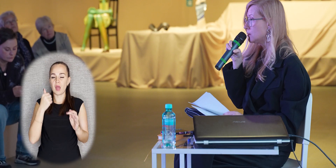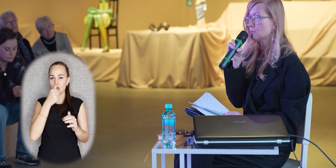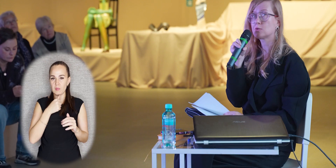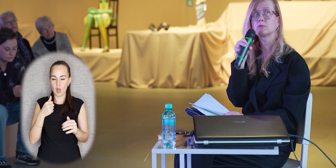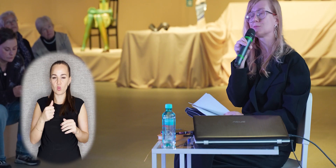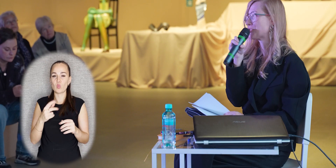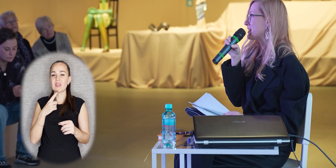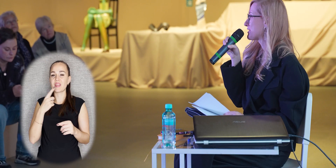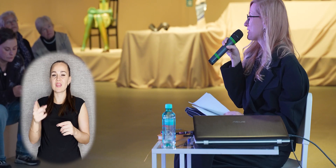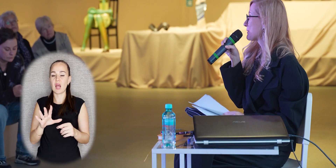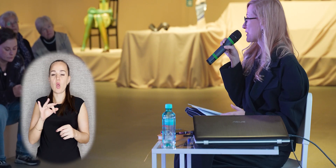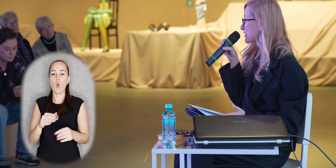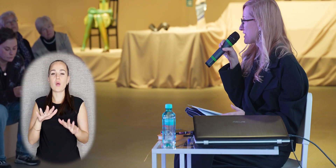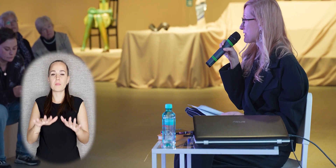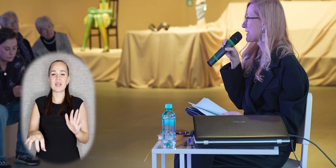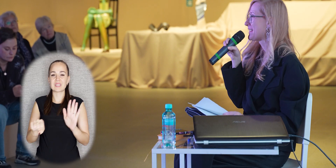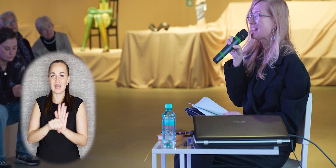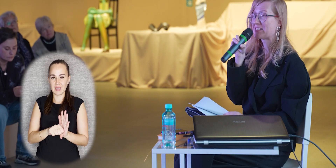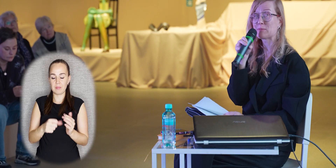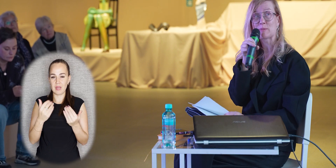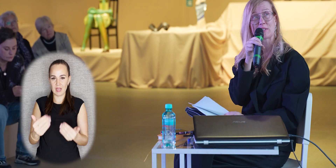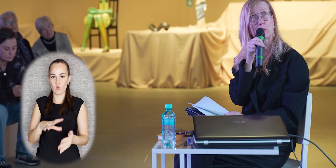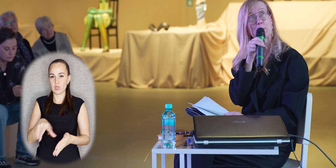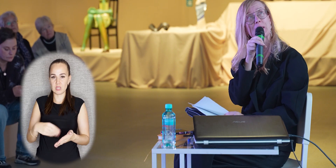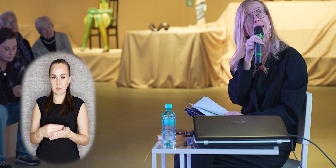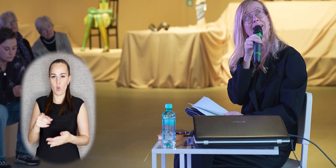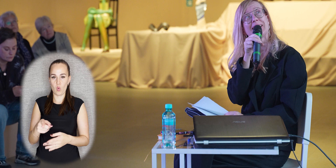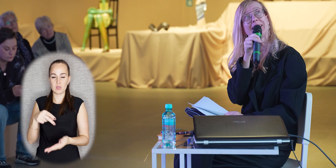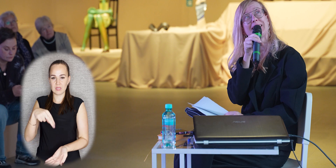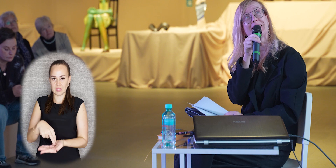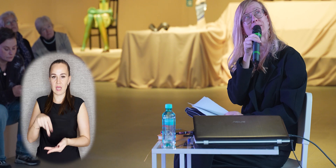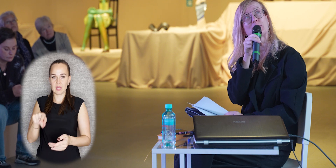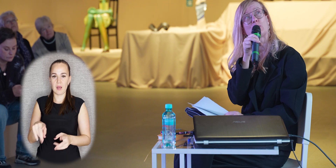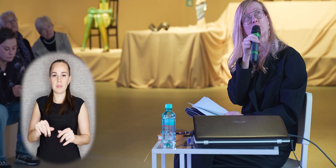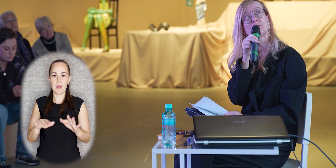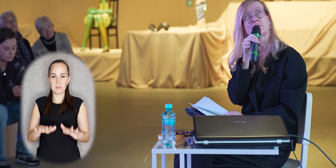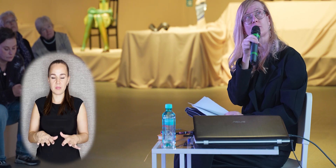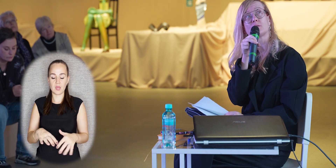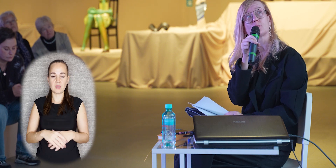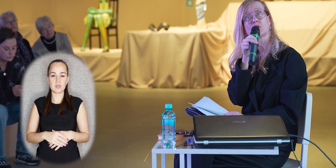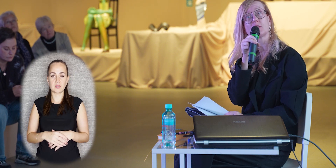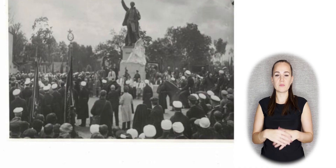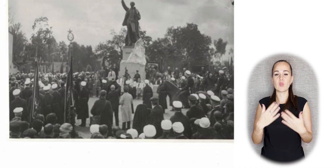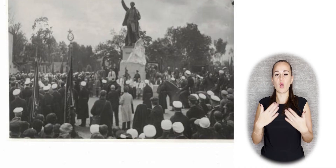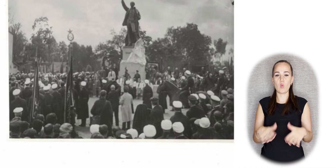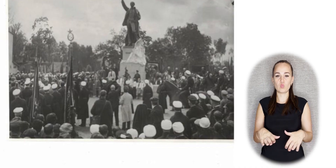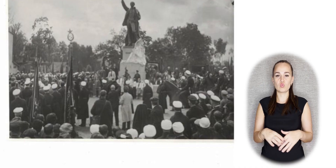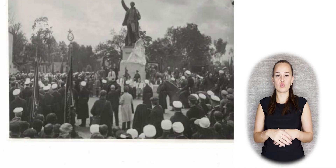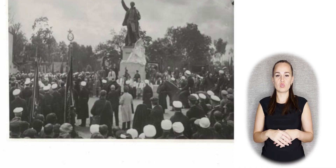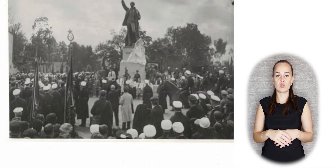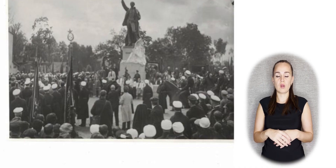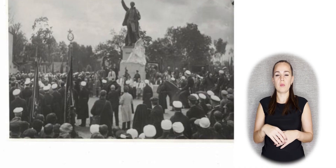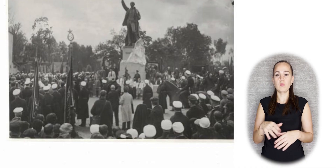места гибели. Он стоит там и сейчас, рядом с мостом. И он создан уже Матвеем